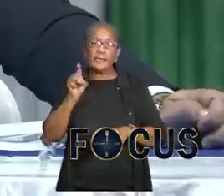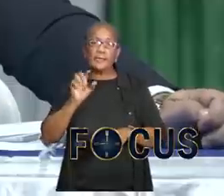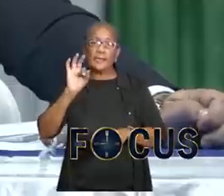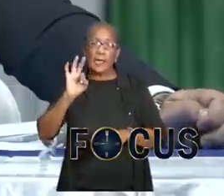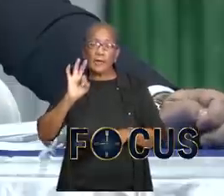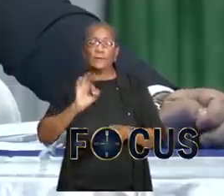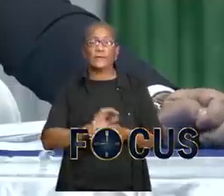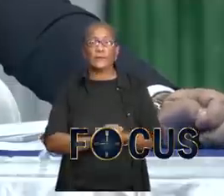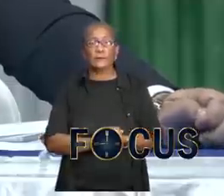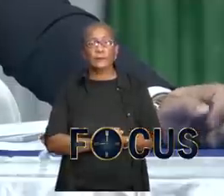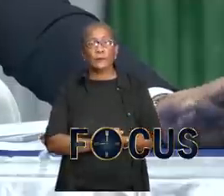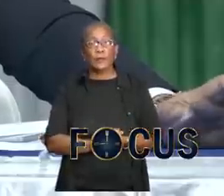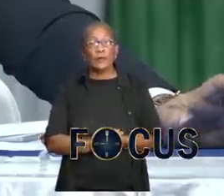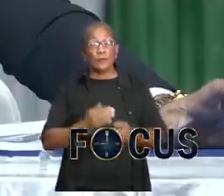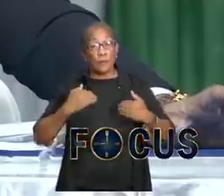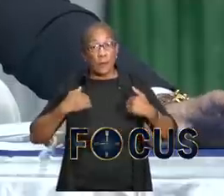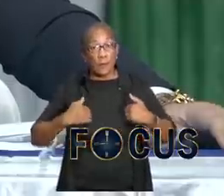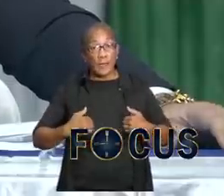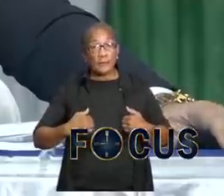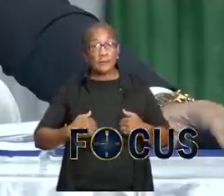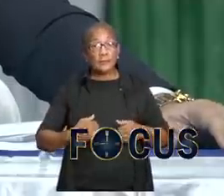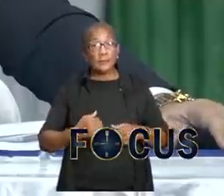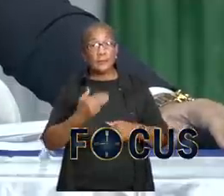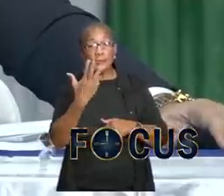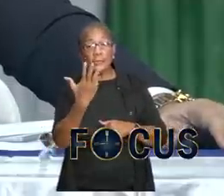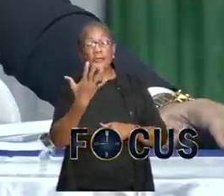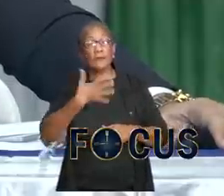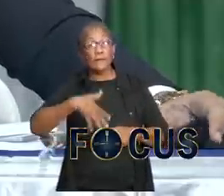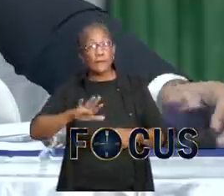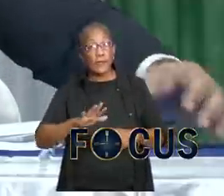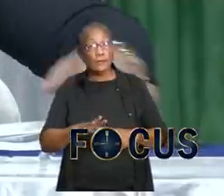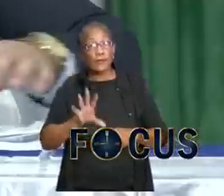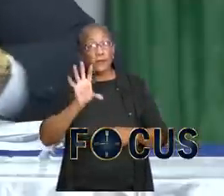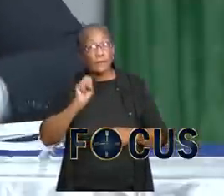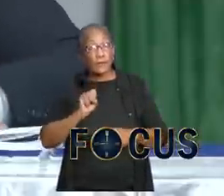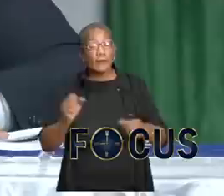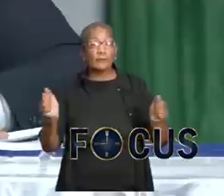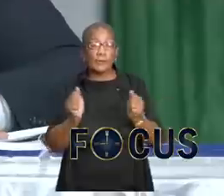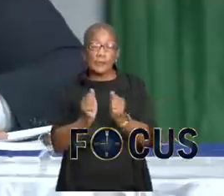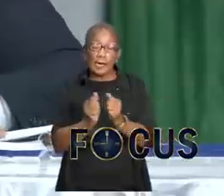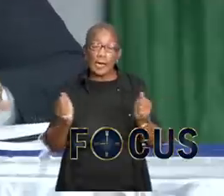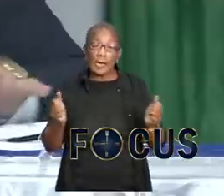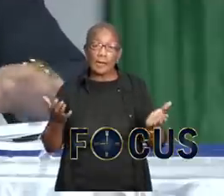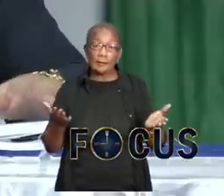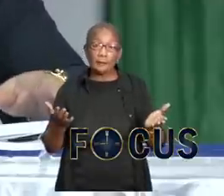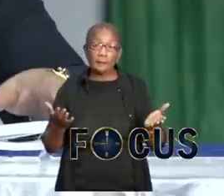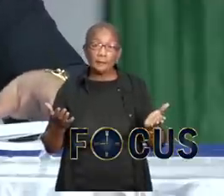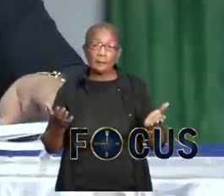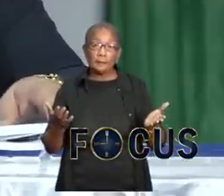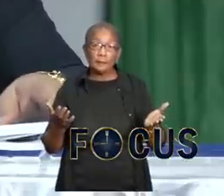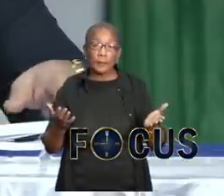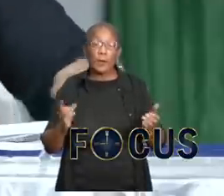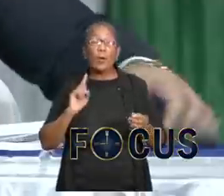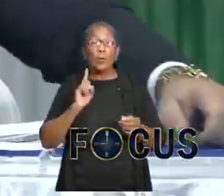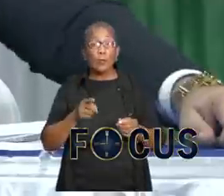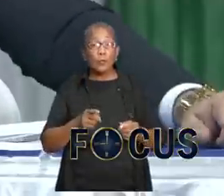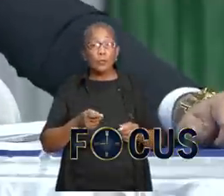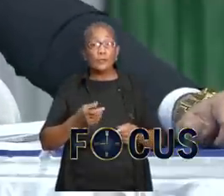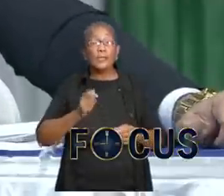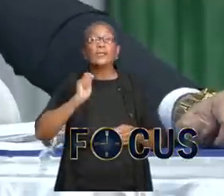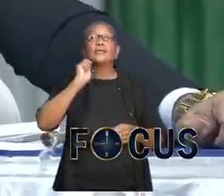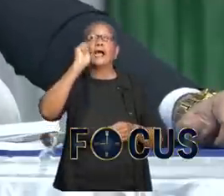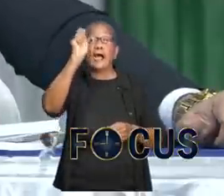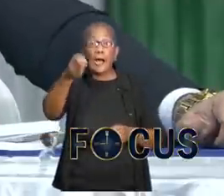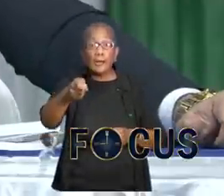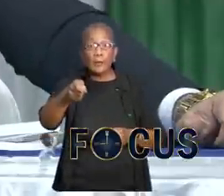de 17 tot en met 59 jaar geldt nog steeds dat zij dan zich moeten aanmelden bij een